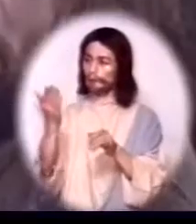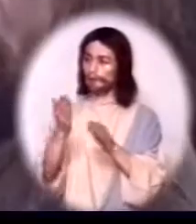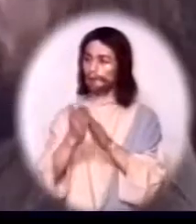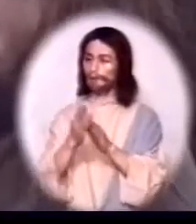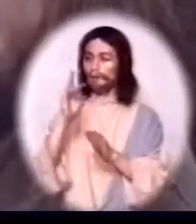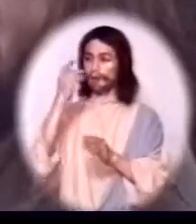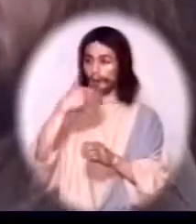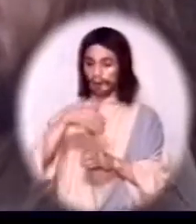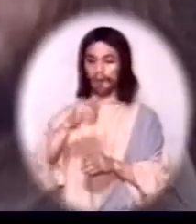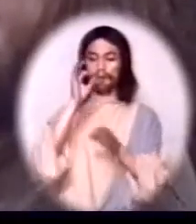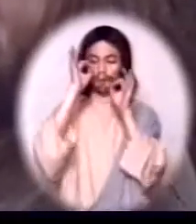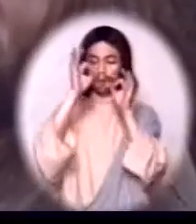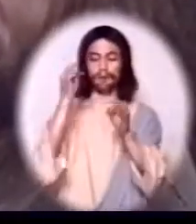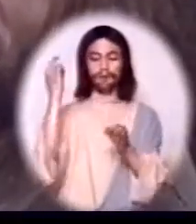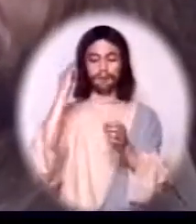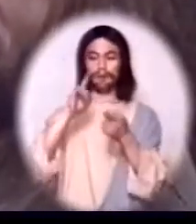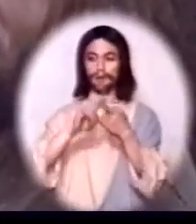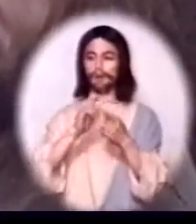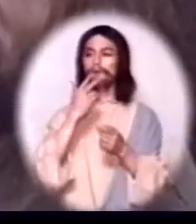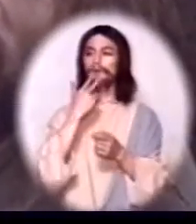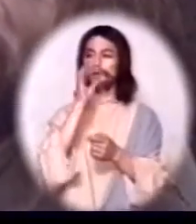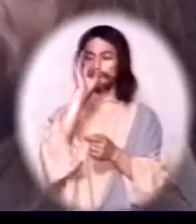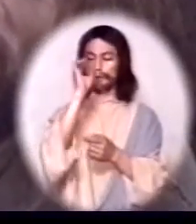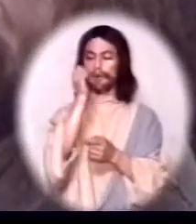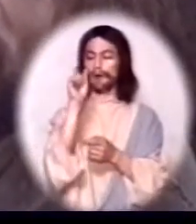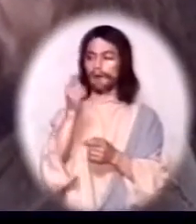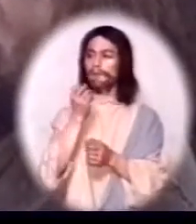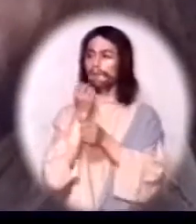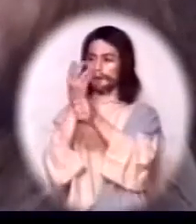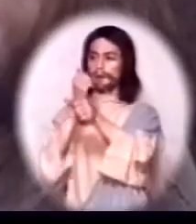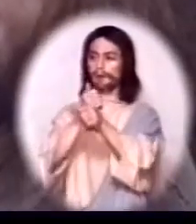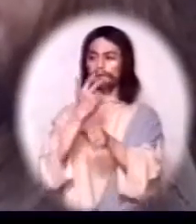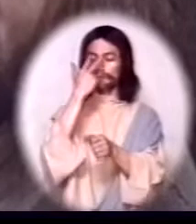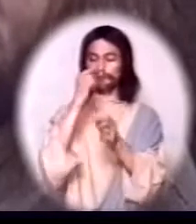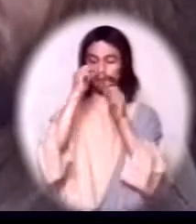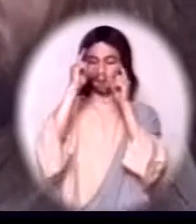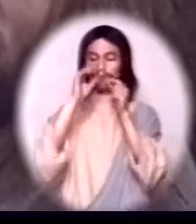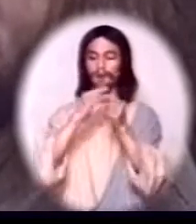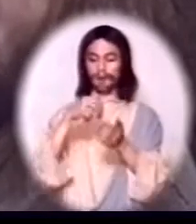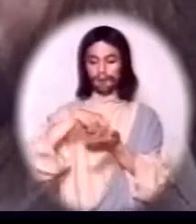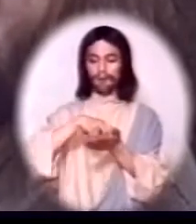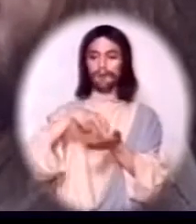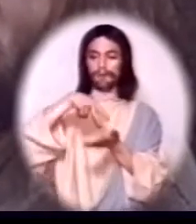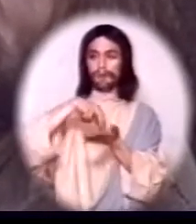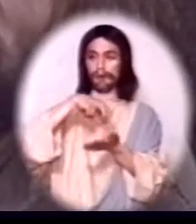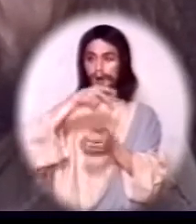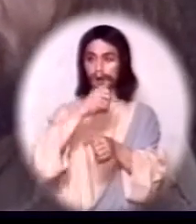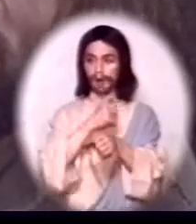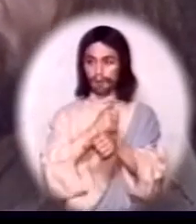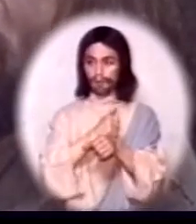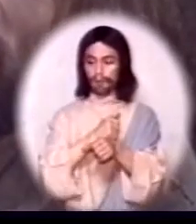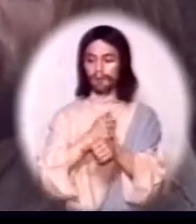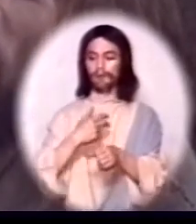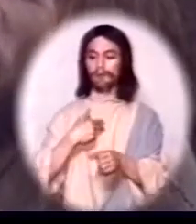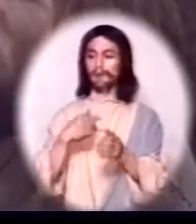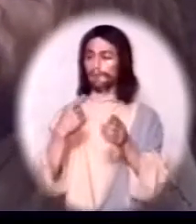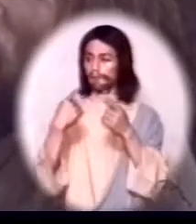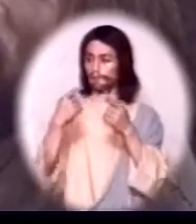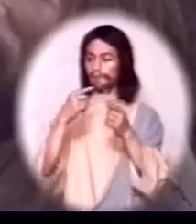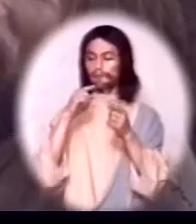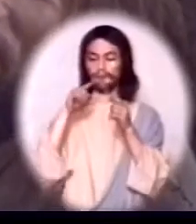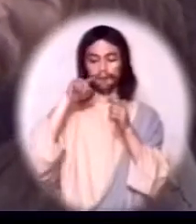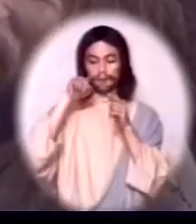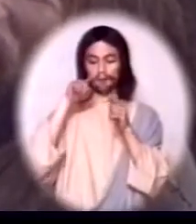합니까? 돌아가서 너희가 보고 들은 것을 요한에게 말하라. 눈먼 자가 보고 앉은 뱅이가 걸으며